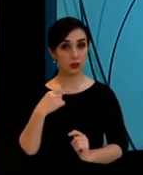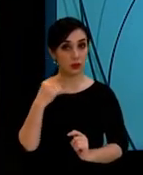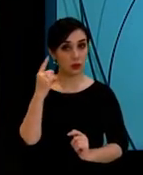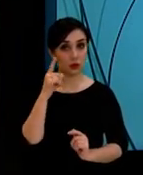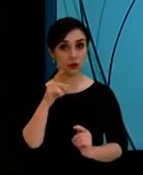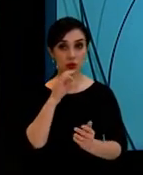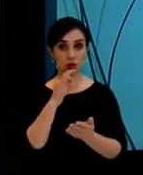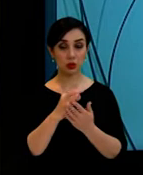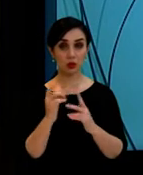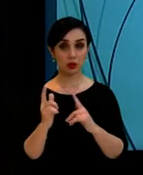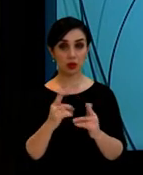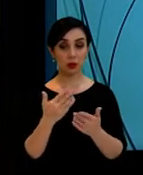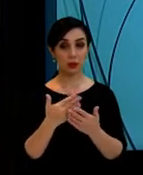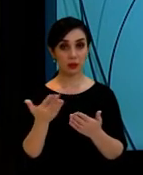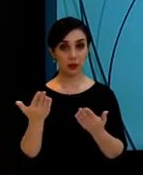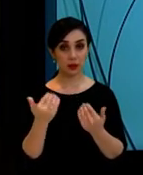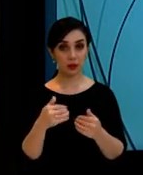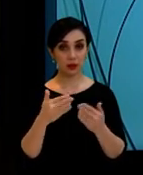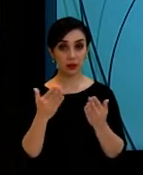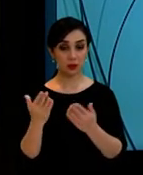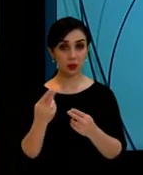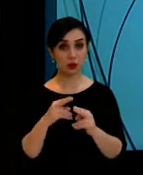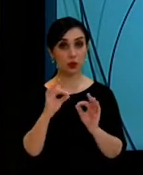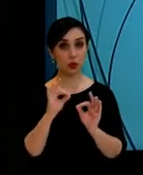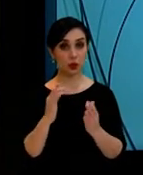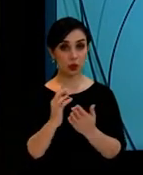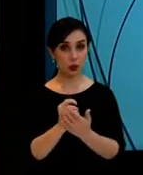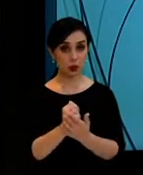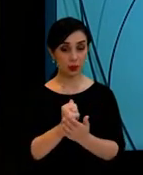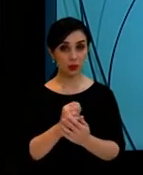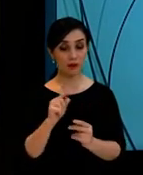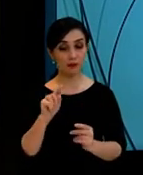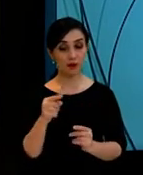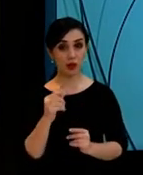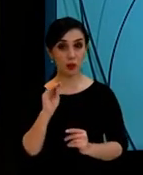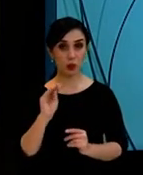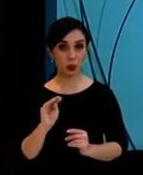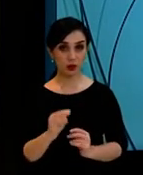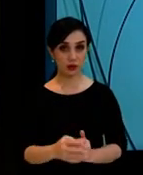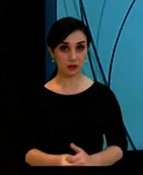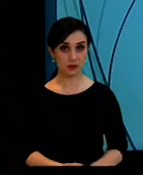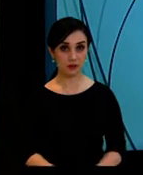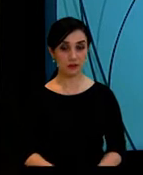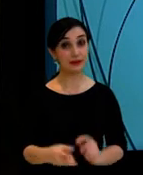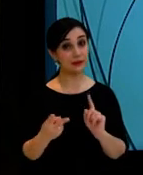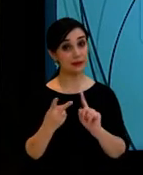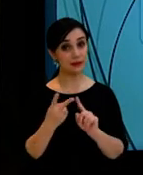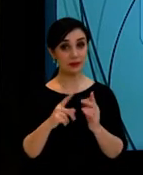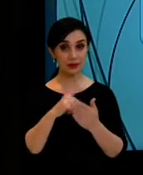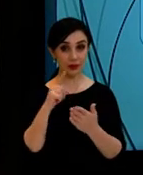javob tayyor. Marhamat. To'g'ri topdingiz. Ver bo'lib qo'yiladi. Ikkinchi